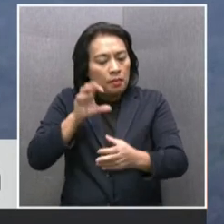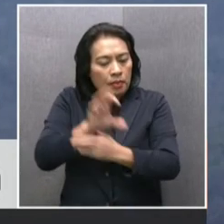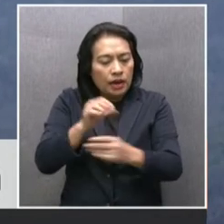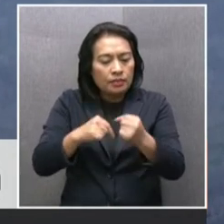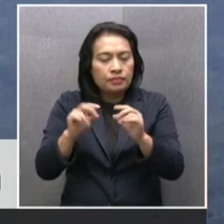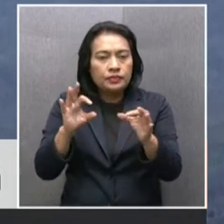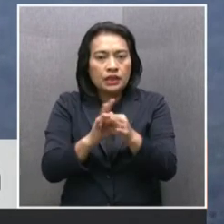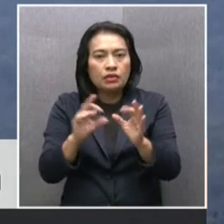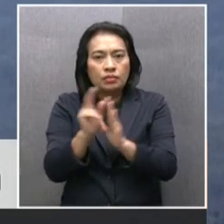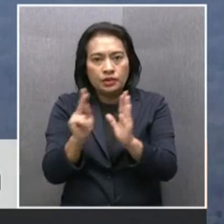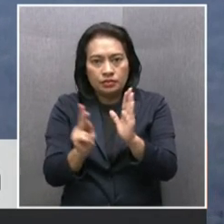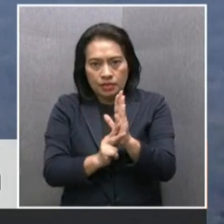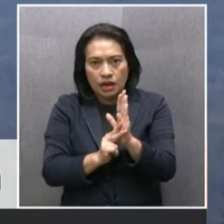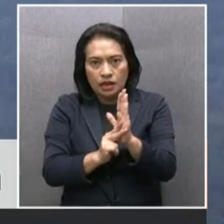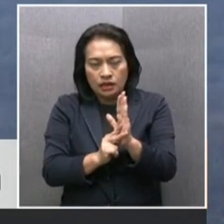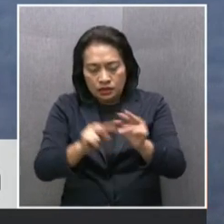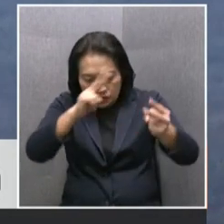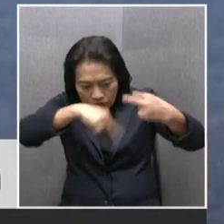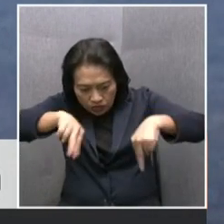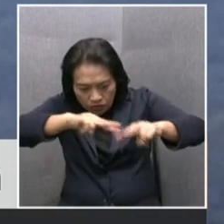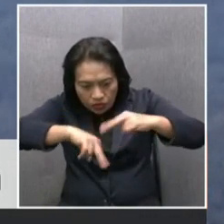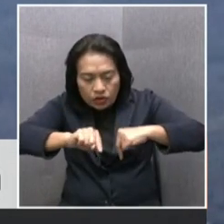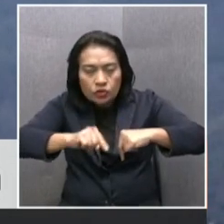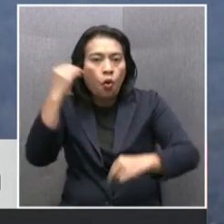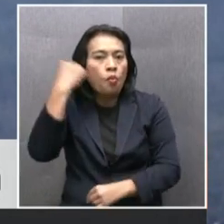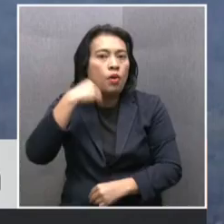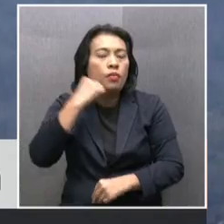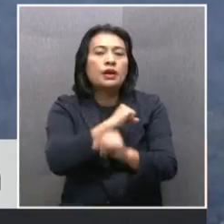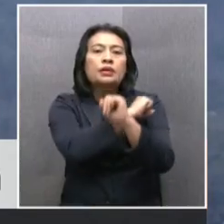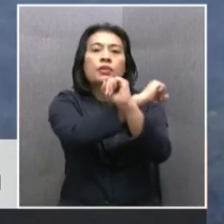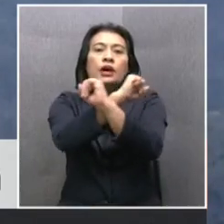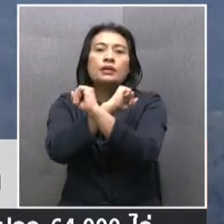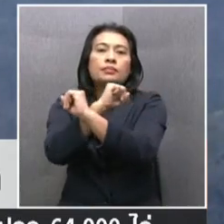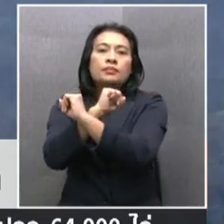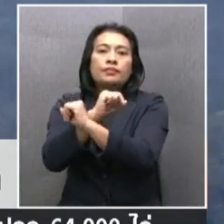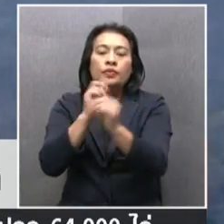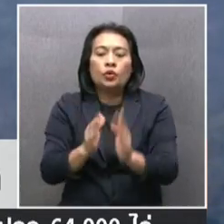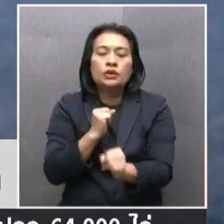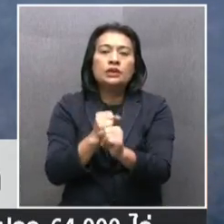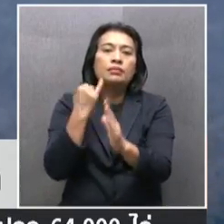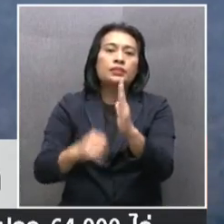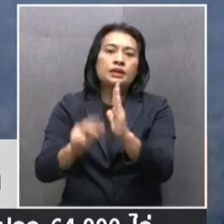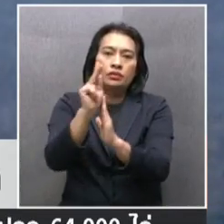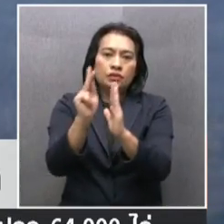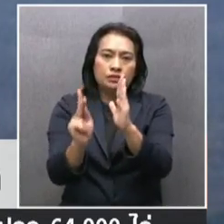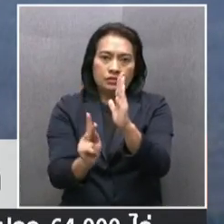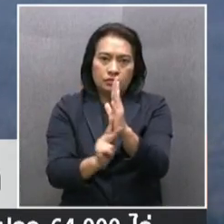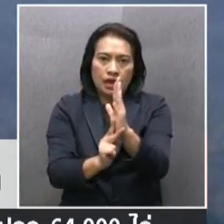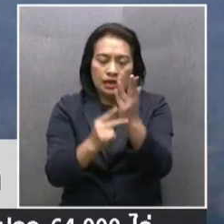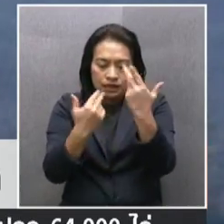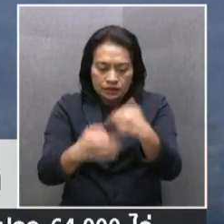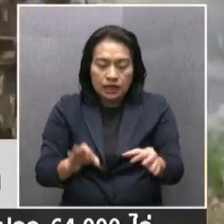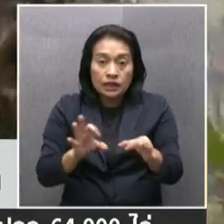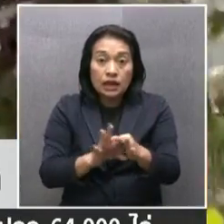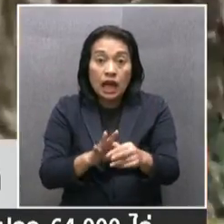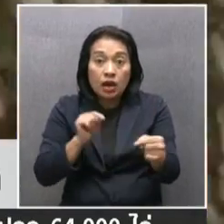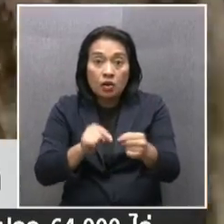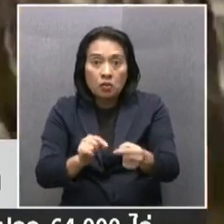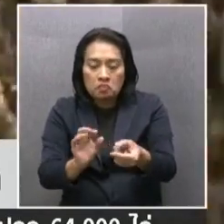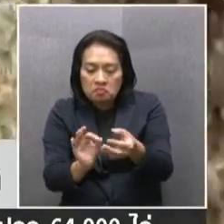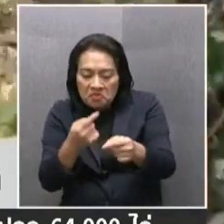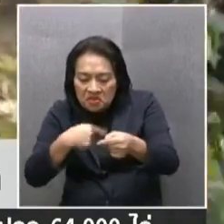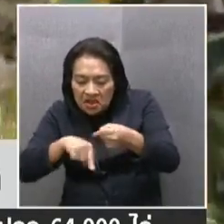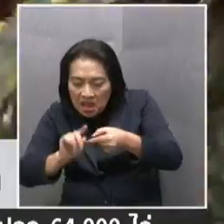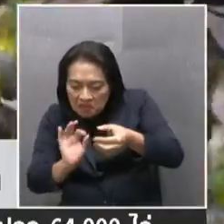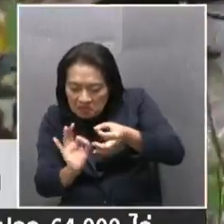หมายต้องมีการออกลาดตระเวนเพื่อป้องกันปราบปรามผู้กระทำความผิดกฎหมายปราบปรามการลักลอบจุดไฟเผาป่